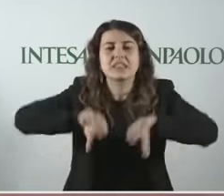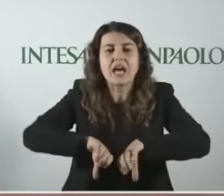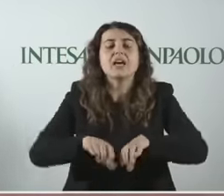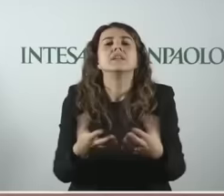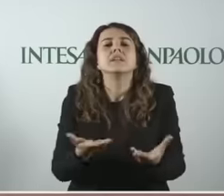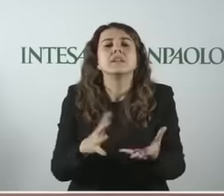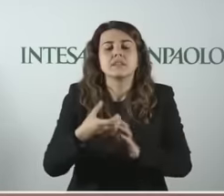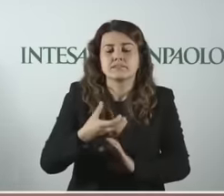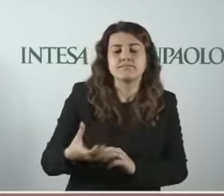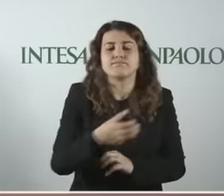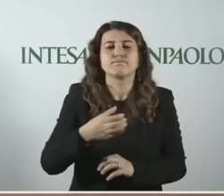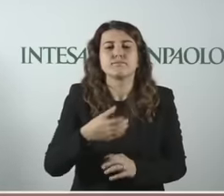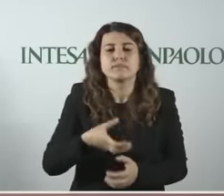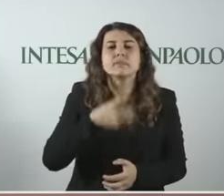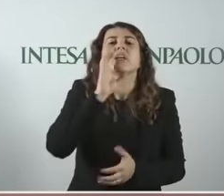veder